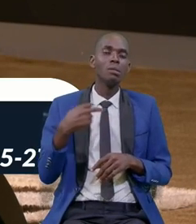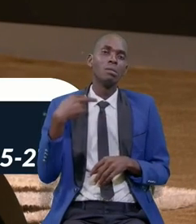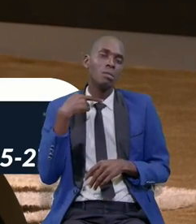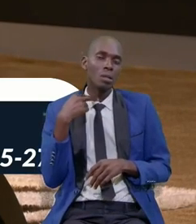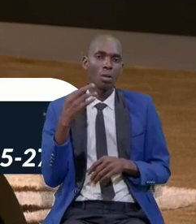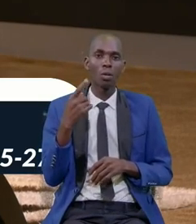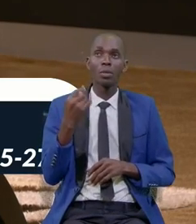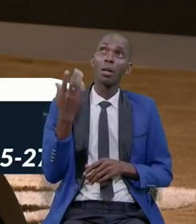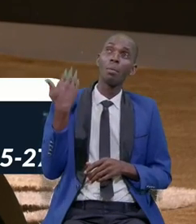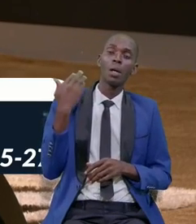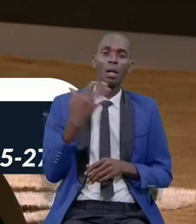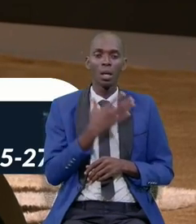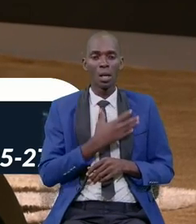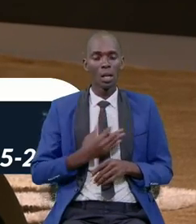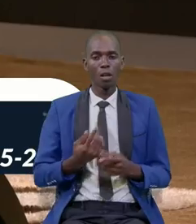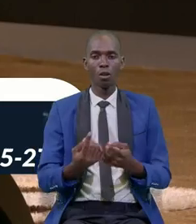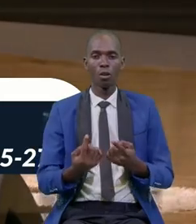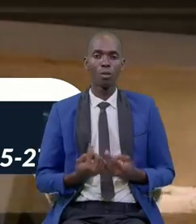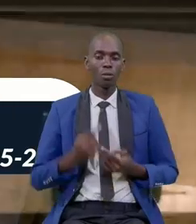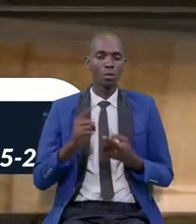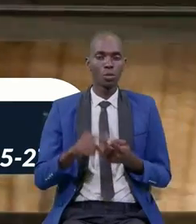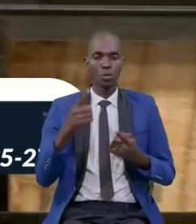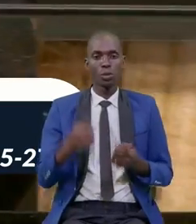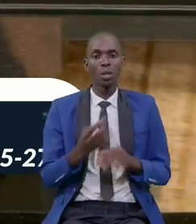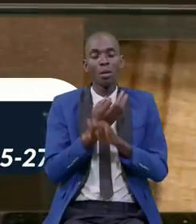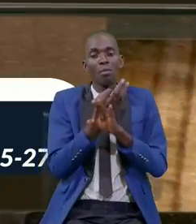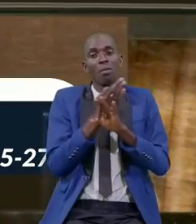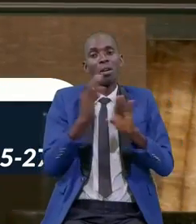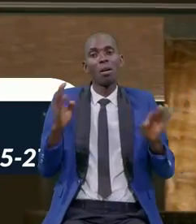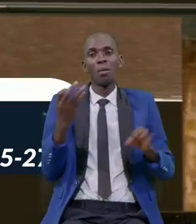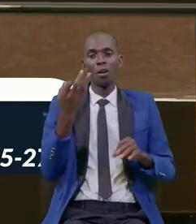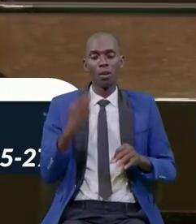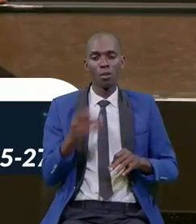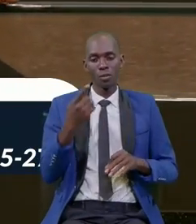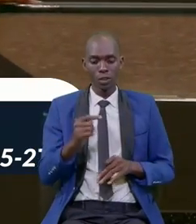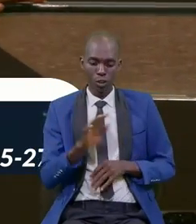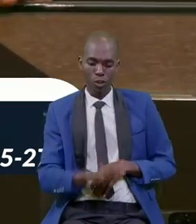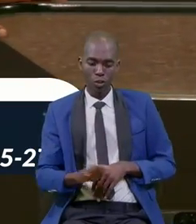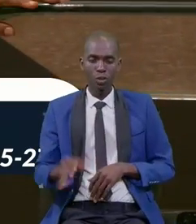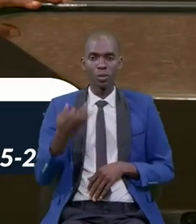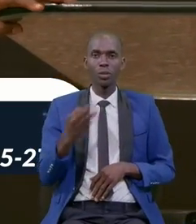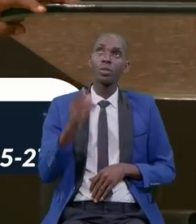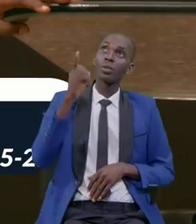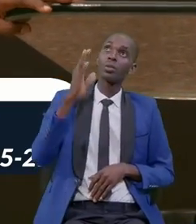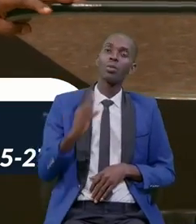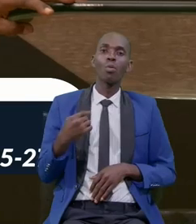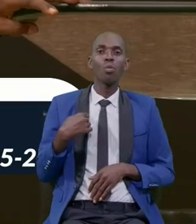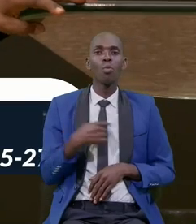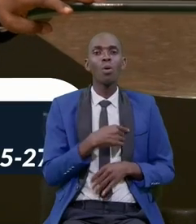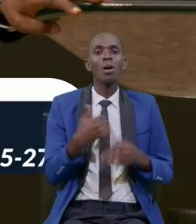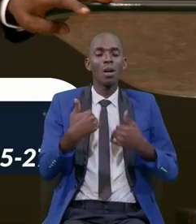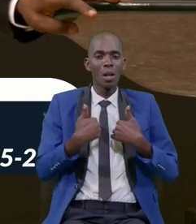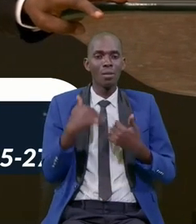du passé et venir à la liberté des enfants de Dieu. Nous avons